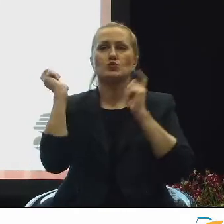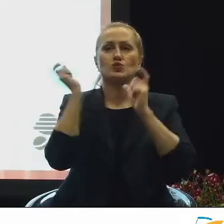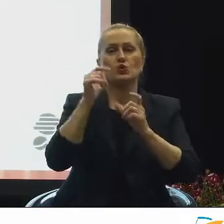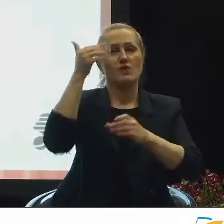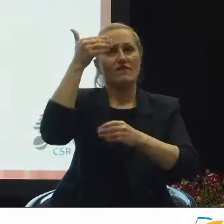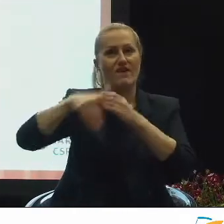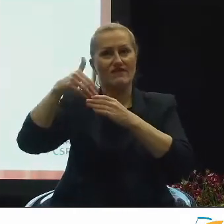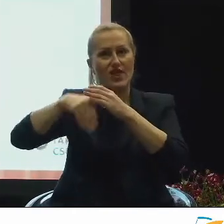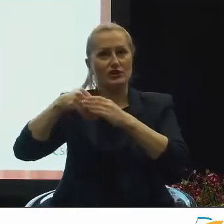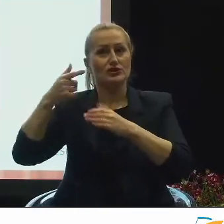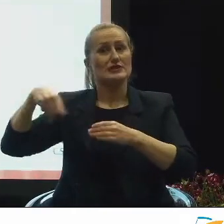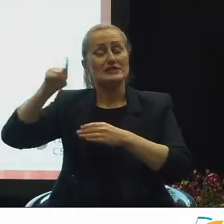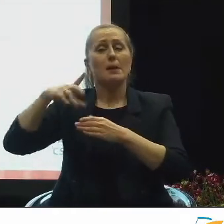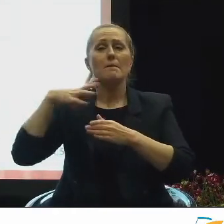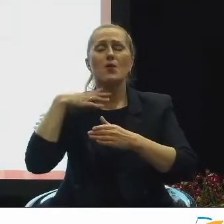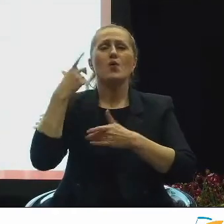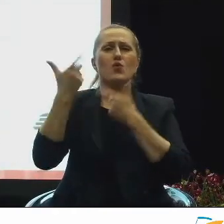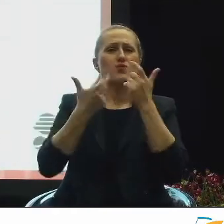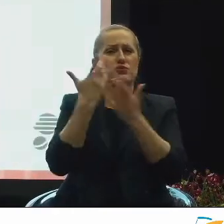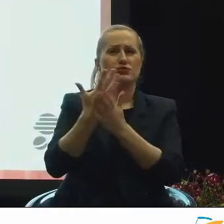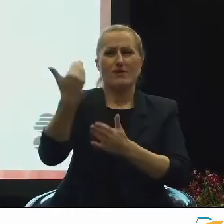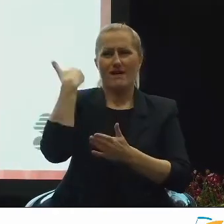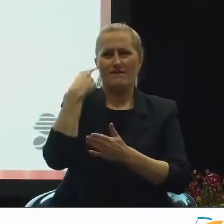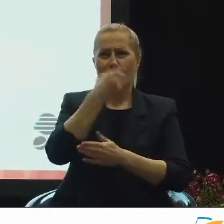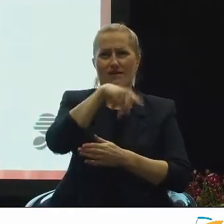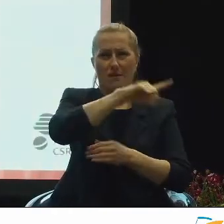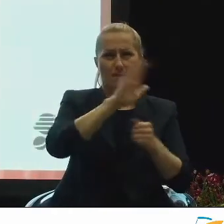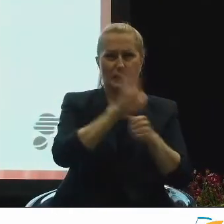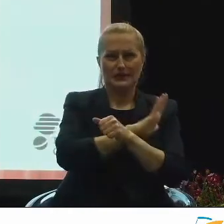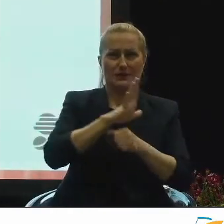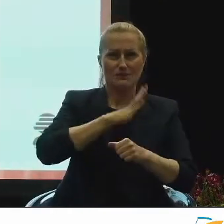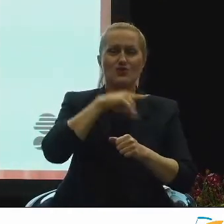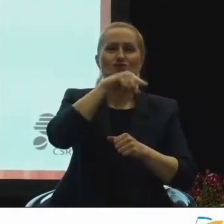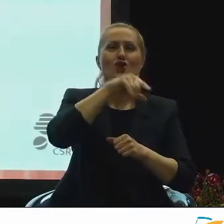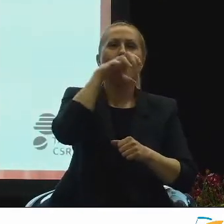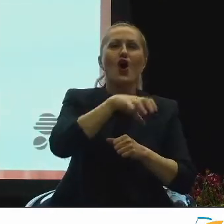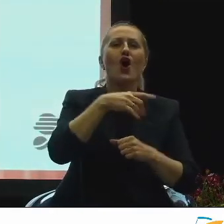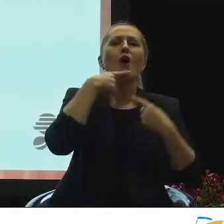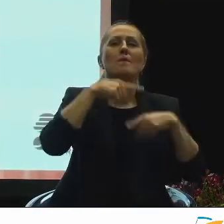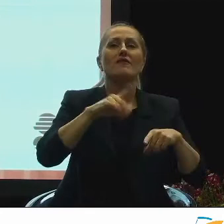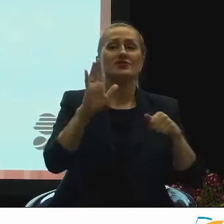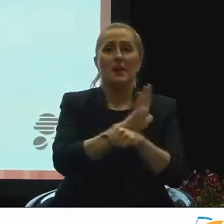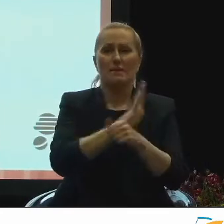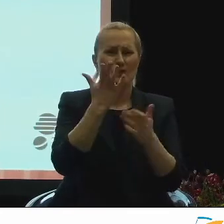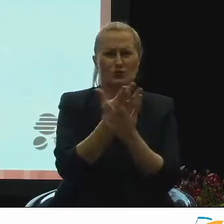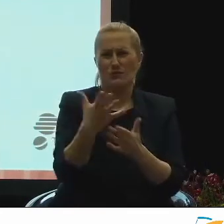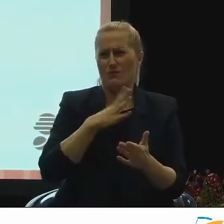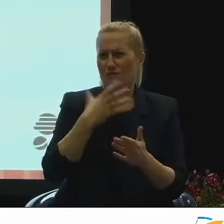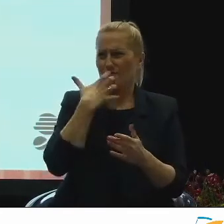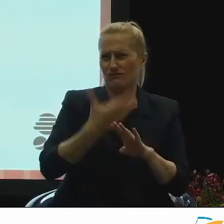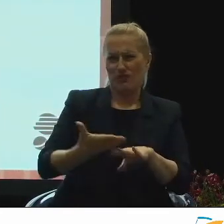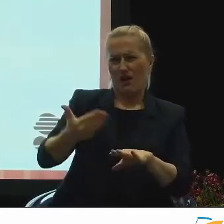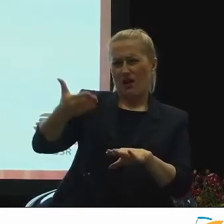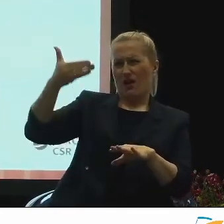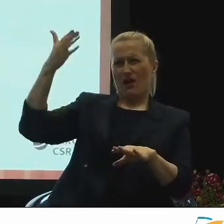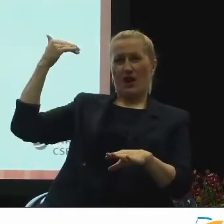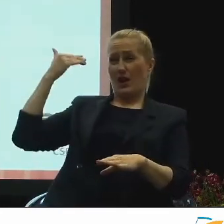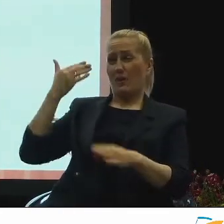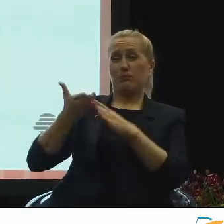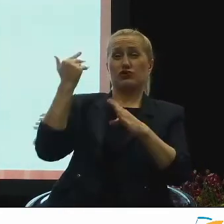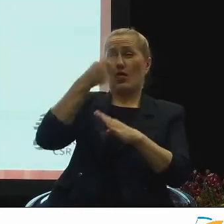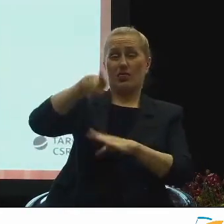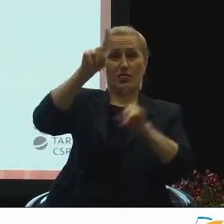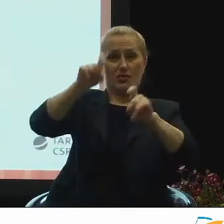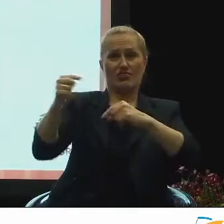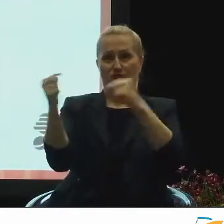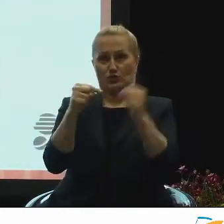wewnętrznych, były kształtowane przez biznes, ten właśnie odpowiedzialny biznes, na długo zanim jeszcze ktokolwiek w ogóle